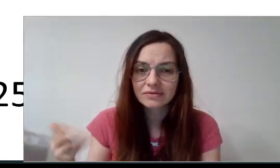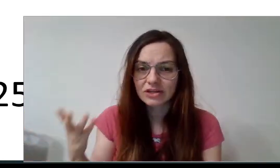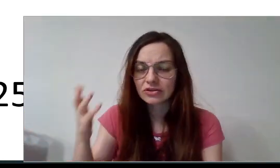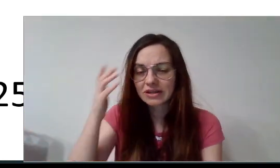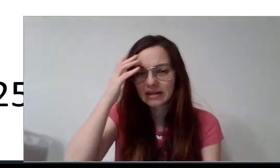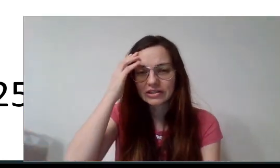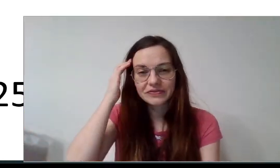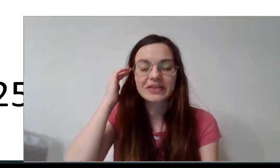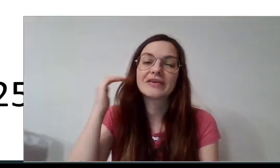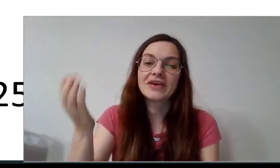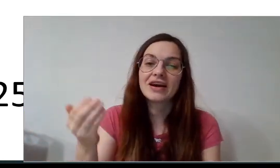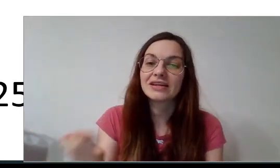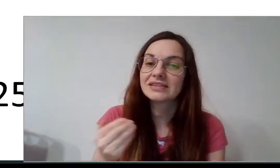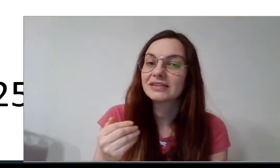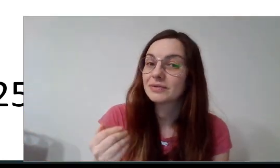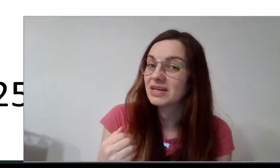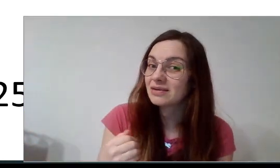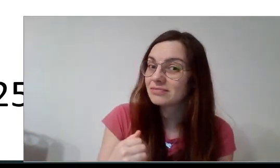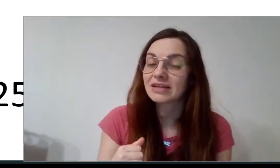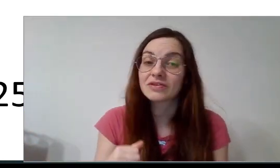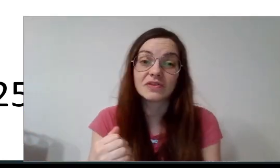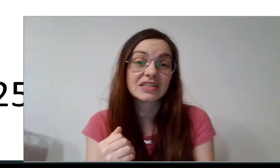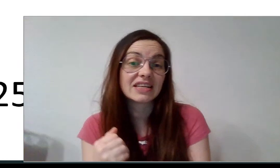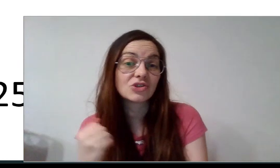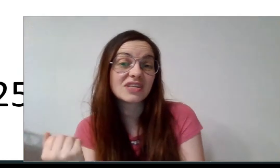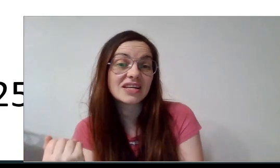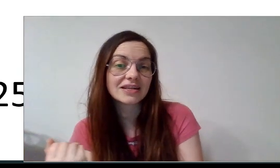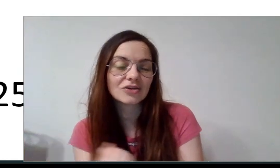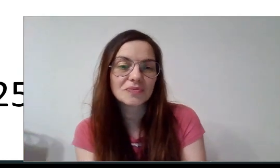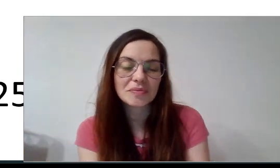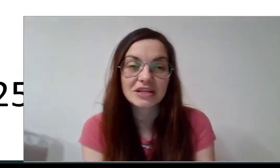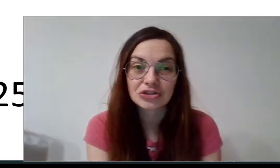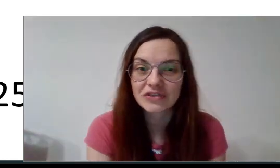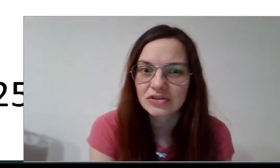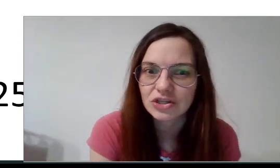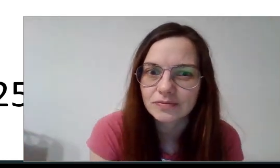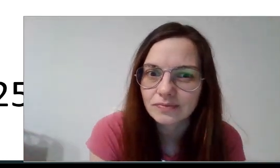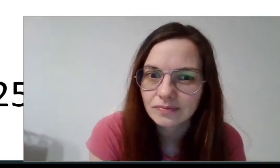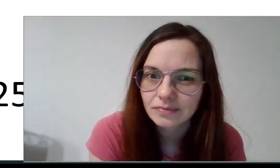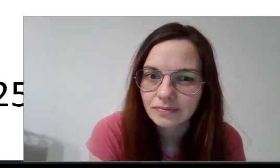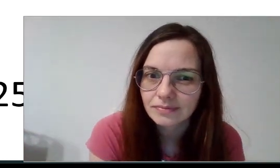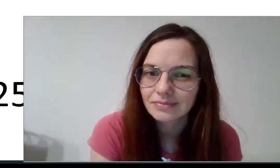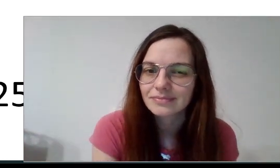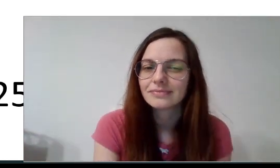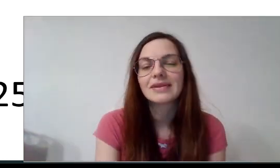ima važno da kaže? Wer hat mir etwas Wichtiges zu sagen? Ko ima meni nešto važno da kaže?